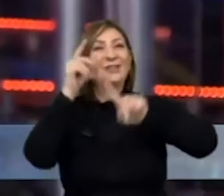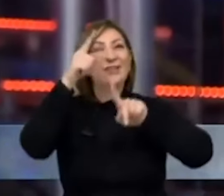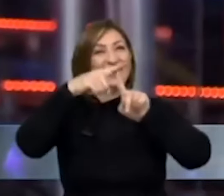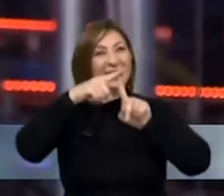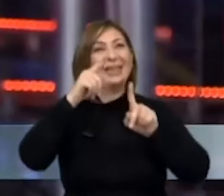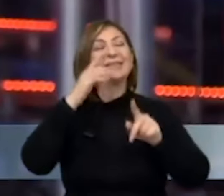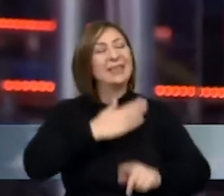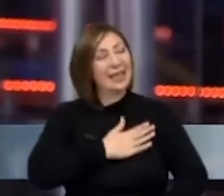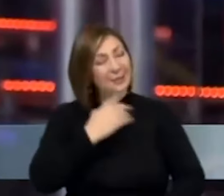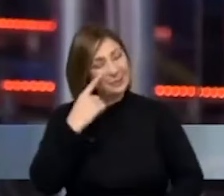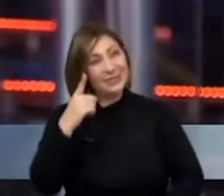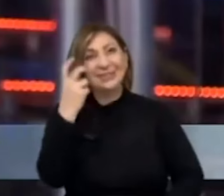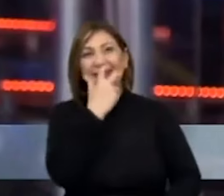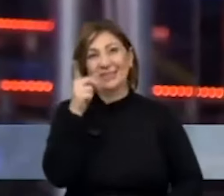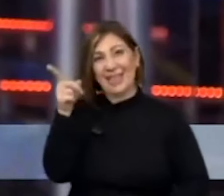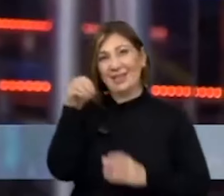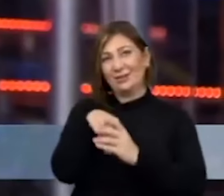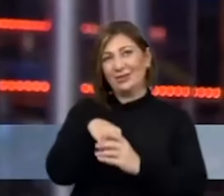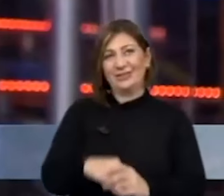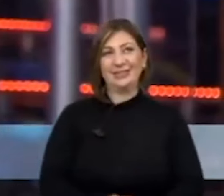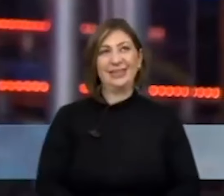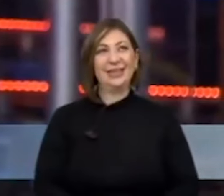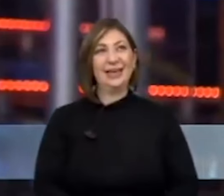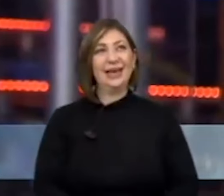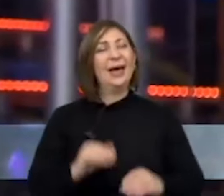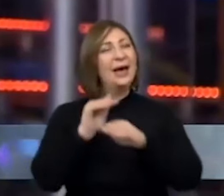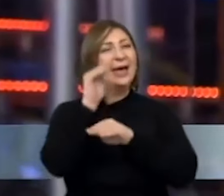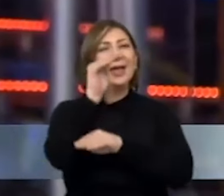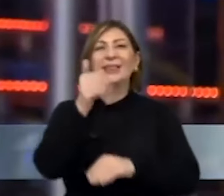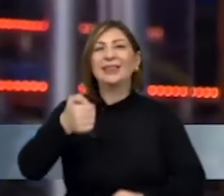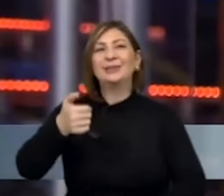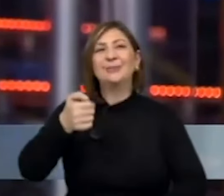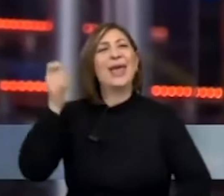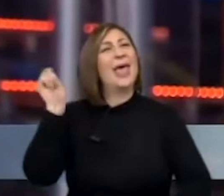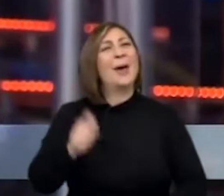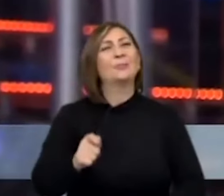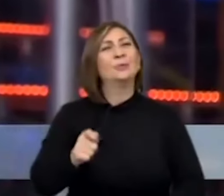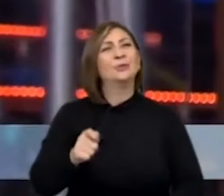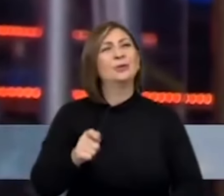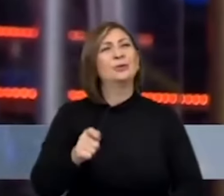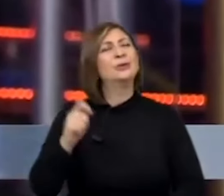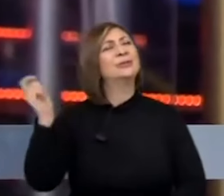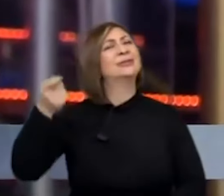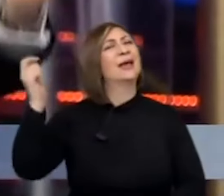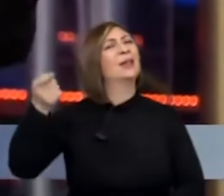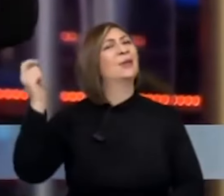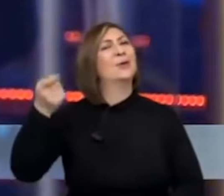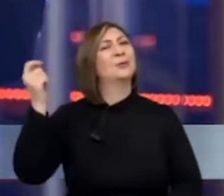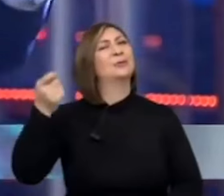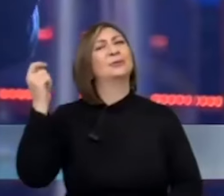Tamam. Saygılarımı sunuyorum. Bu şarkı senin için geliyor. Hayatı tesbih yapmışım,